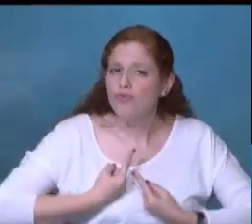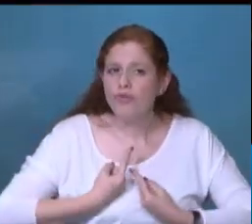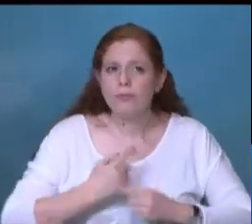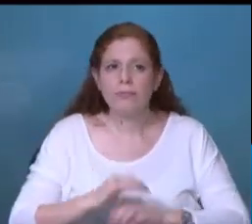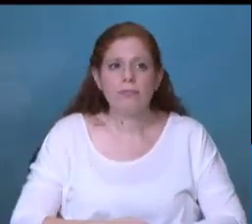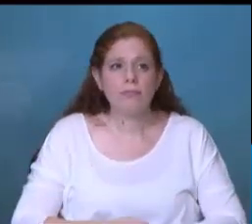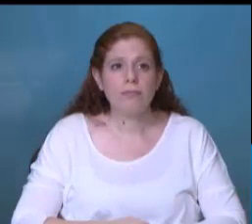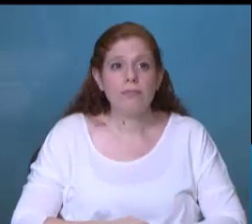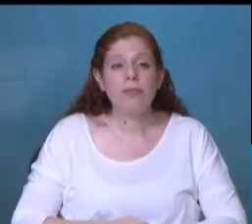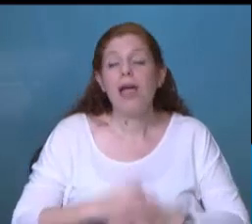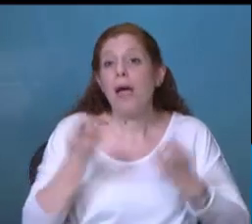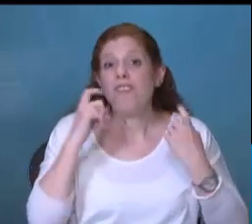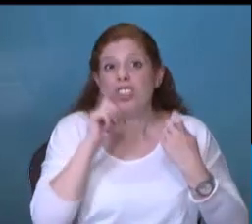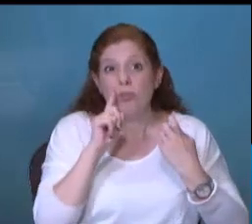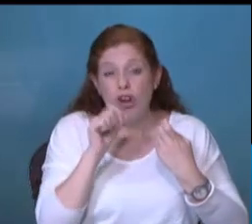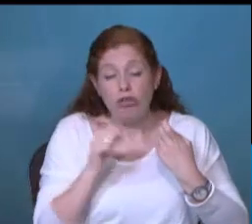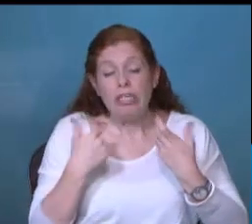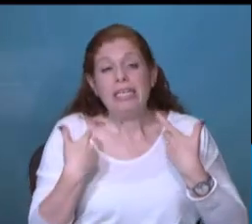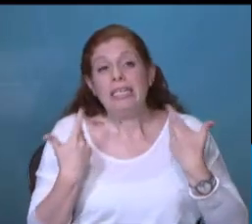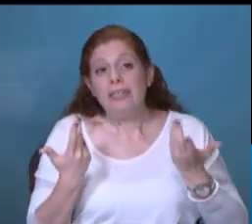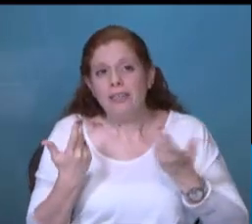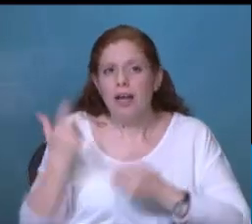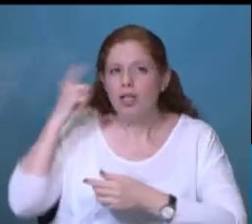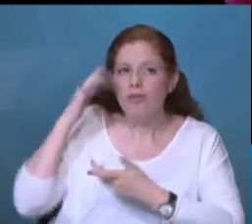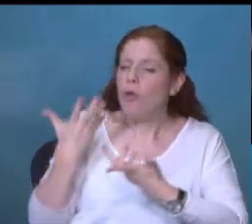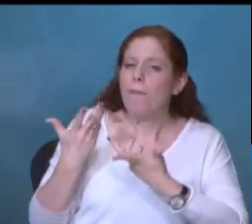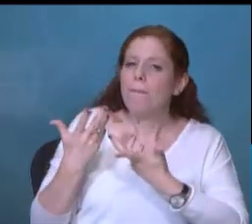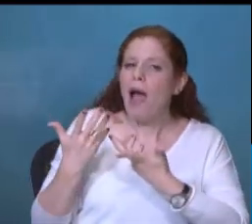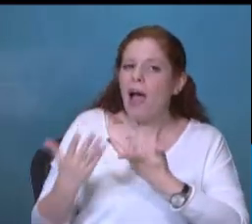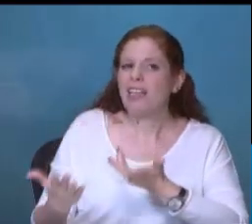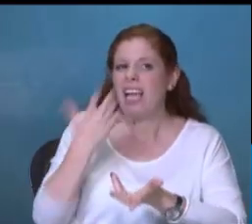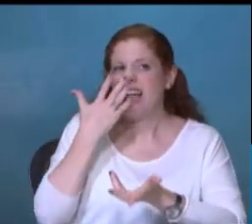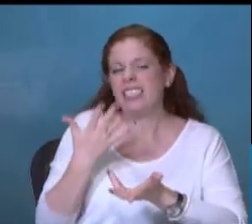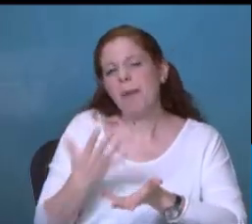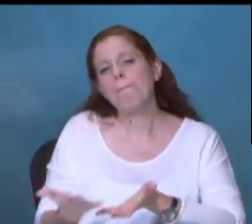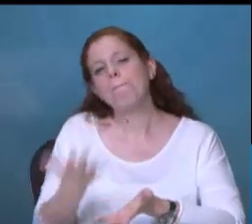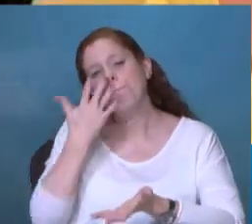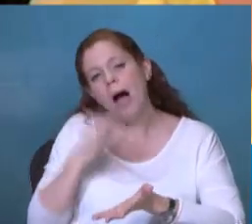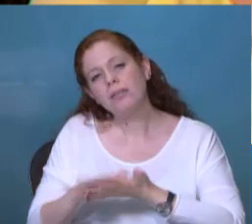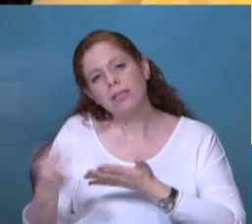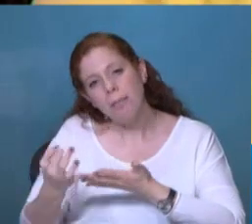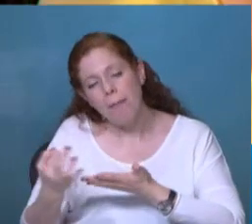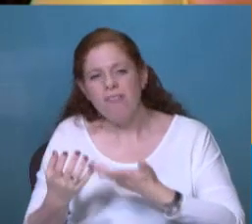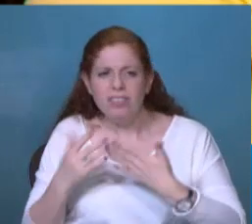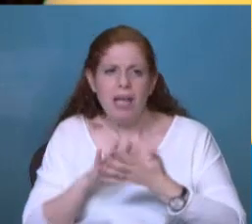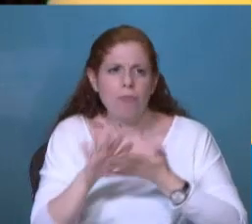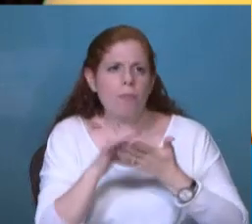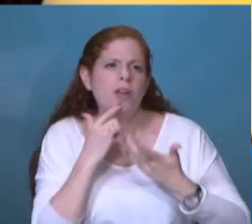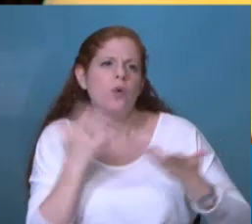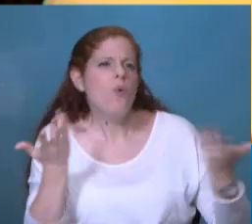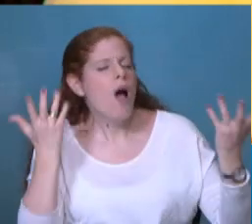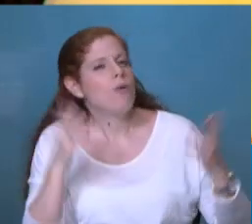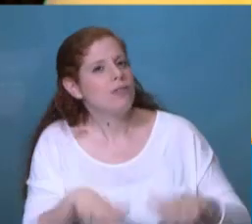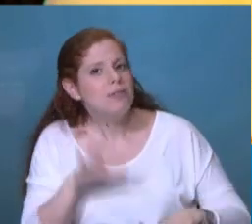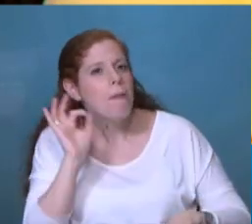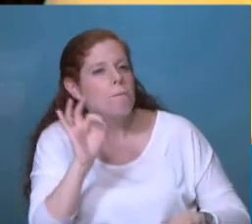מאיפה השם של השיר? חשבנו מה התחרז עם בסה סבבה ופשוט זרמנו על זה. כאילו אמרנו, פאק, זה ממש ממש